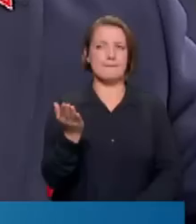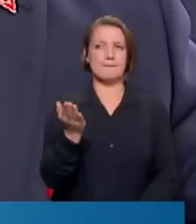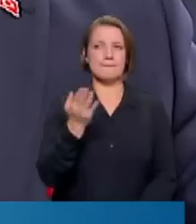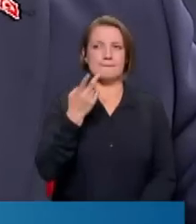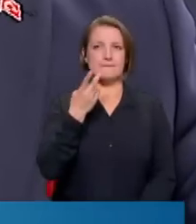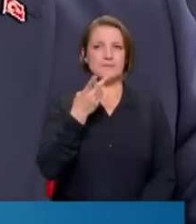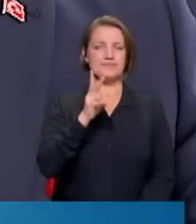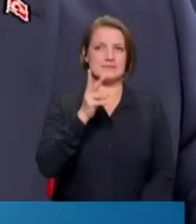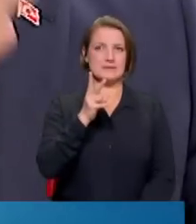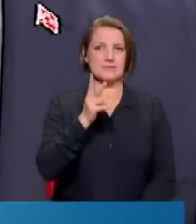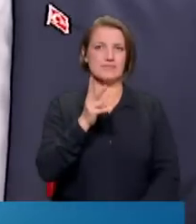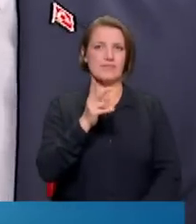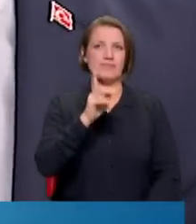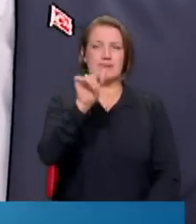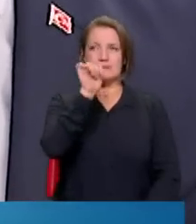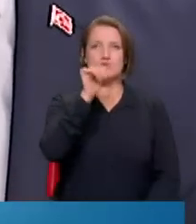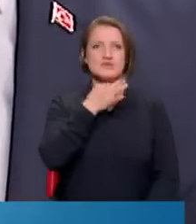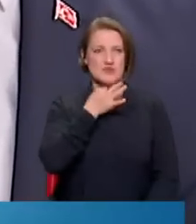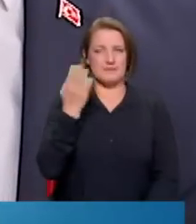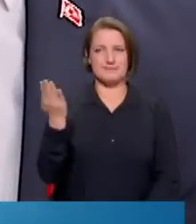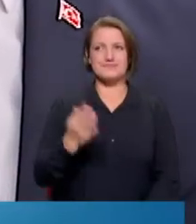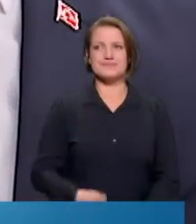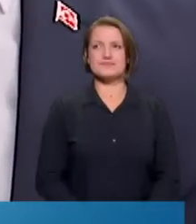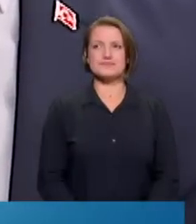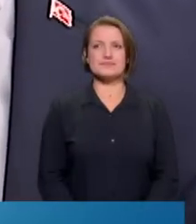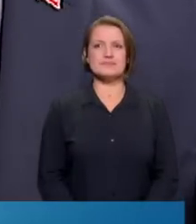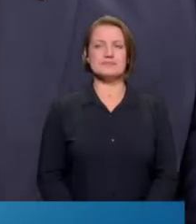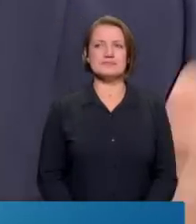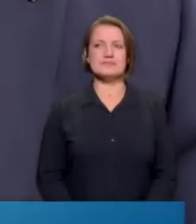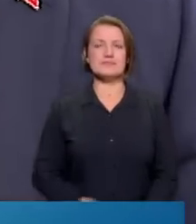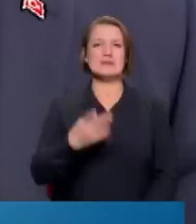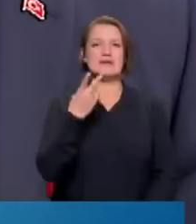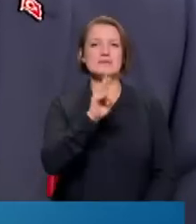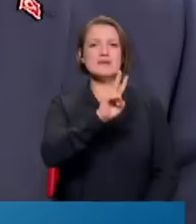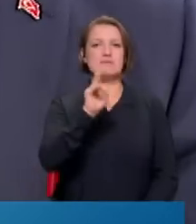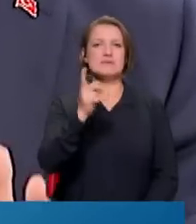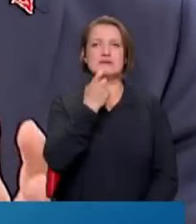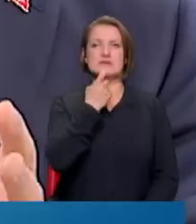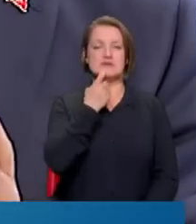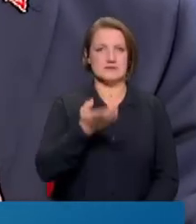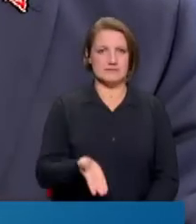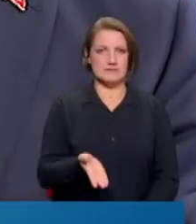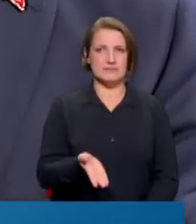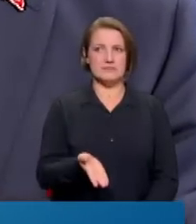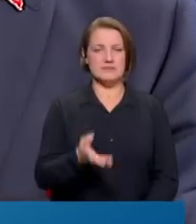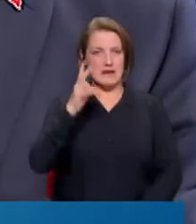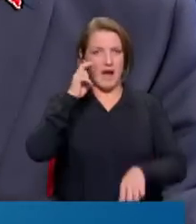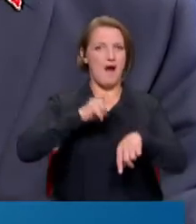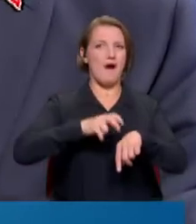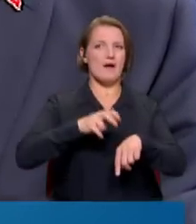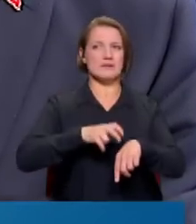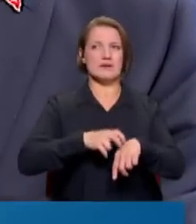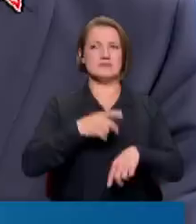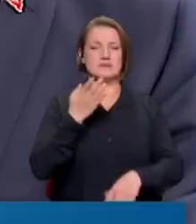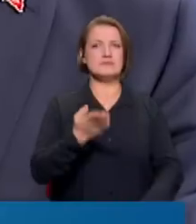2000 Hocama bir su rica edelim mi arkadaşlar 2021'e geldik hatırlarsanız